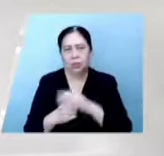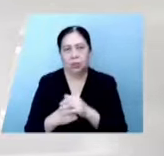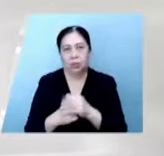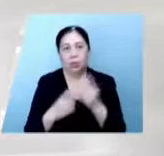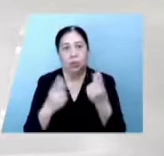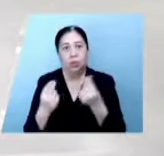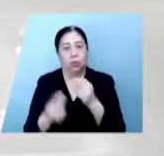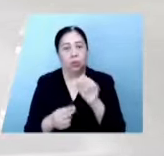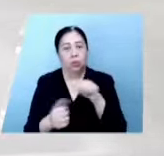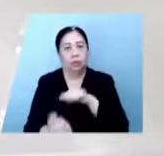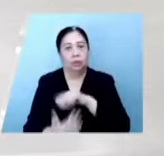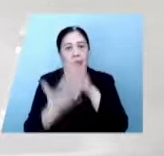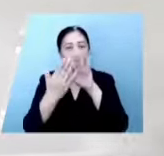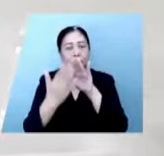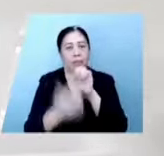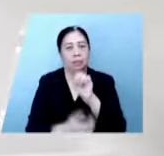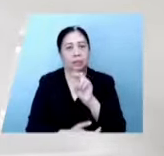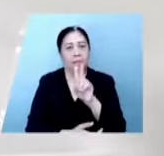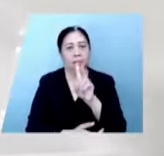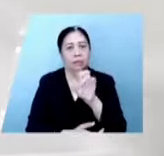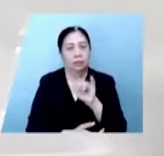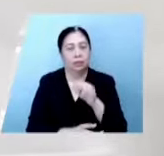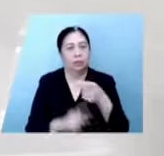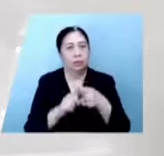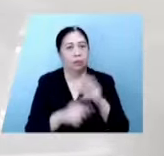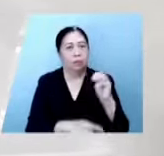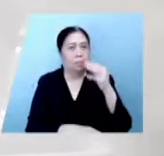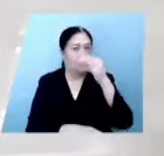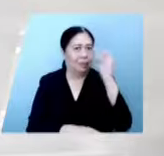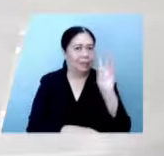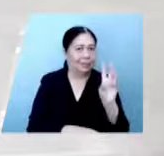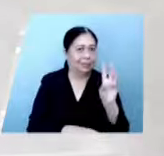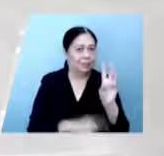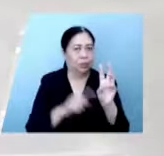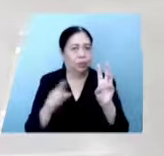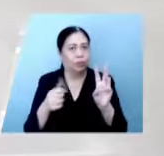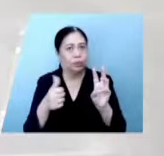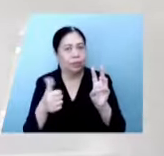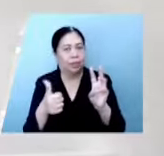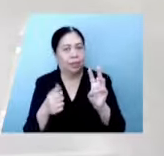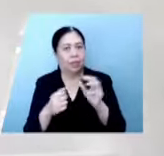ang face-to-face survey ng Pulse Asia mula March 6 hanggang 10 sa